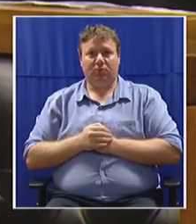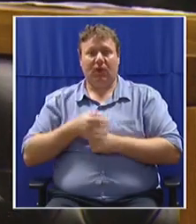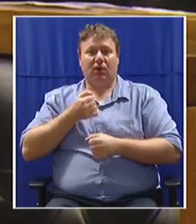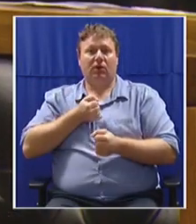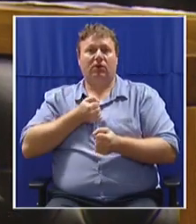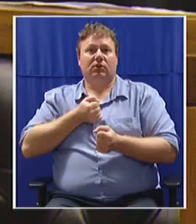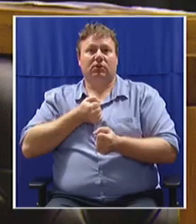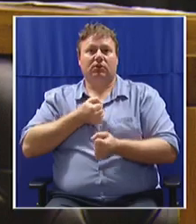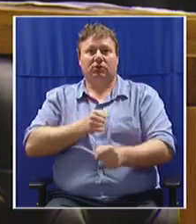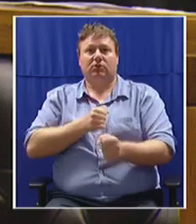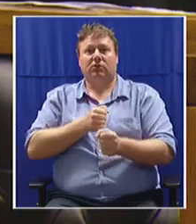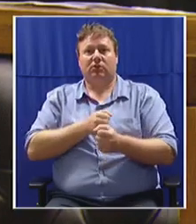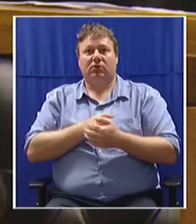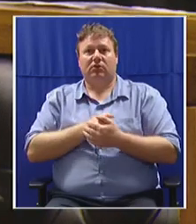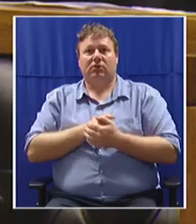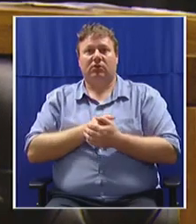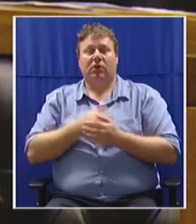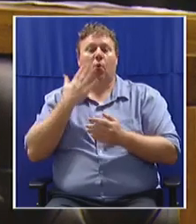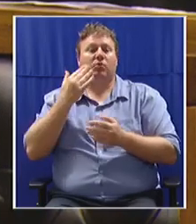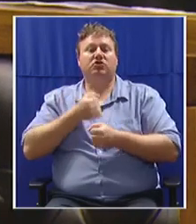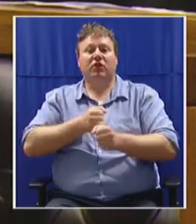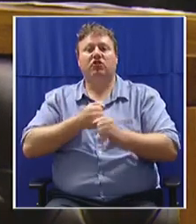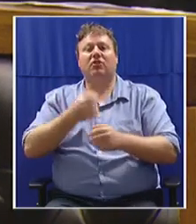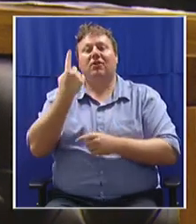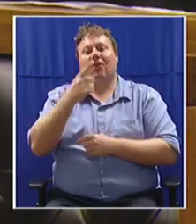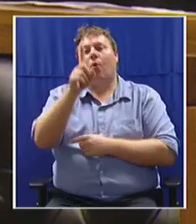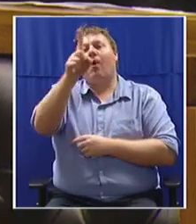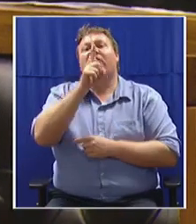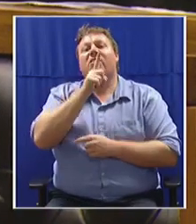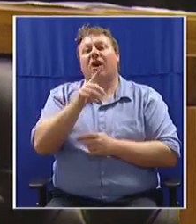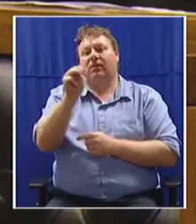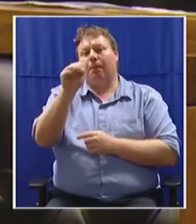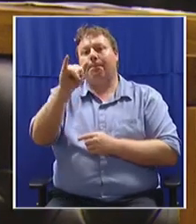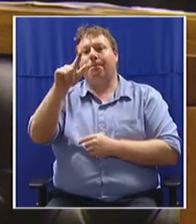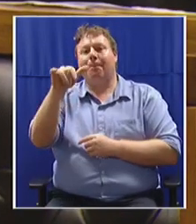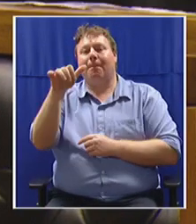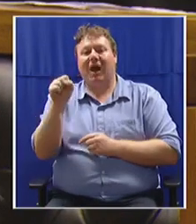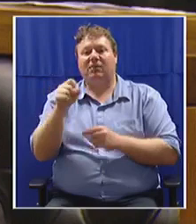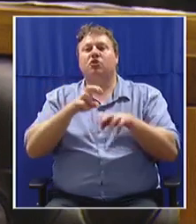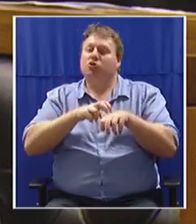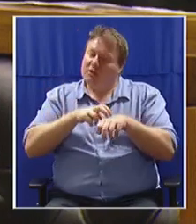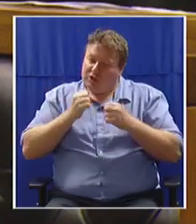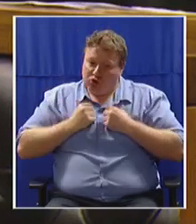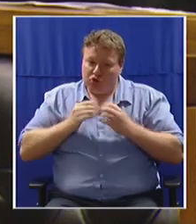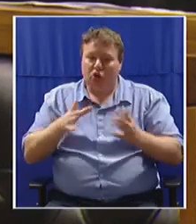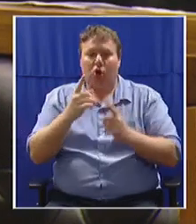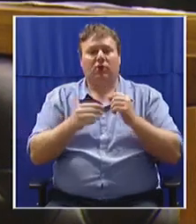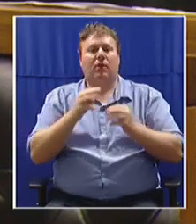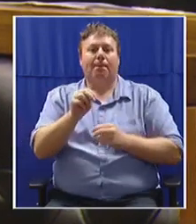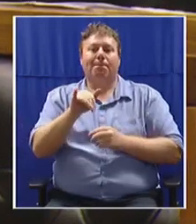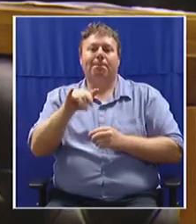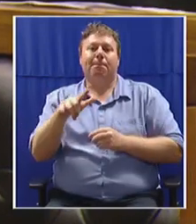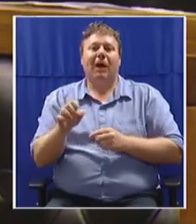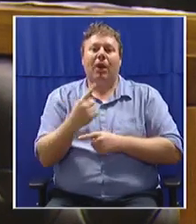but finally you will reach 1,000 miles. Manje ke